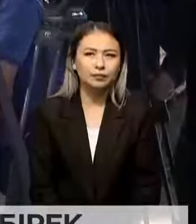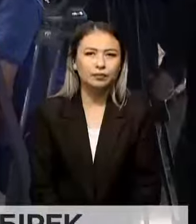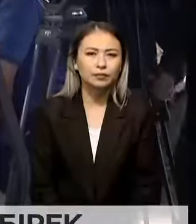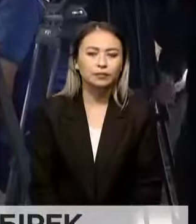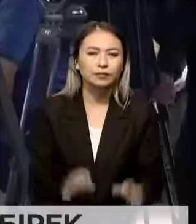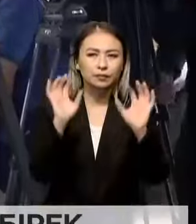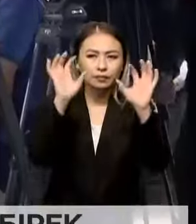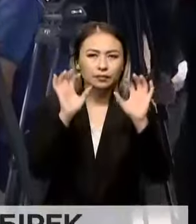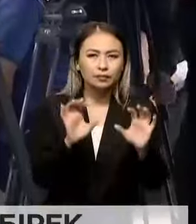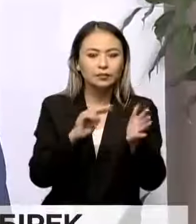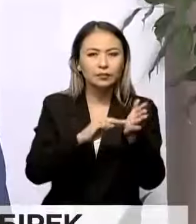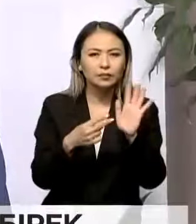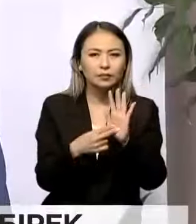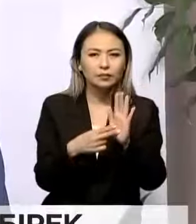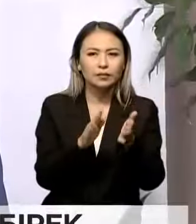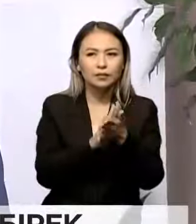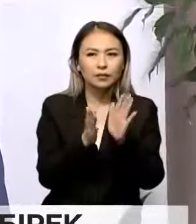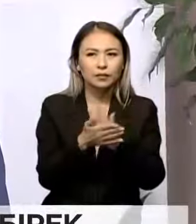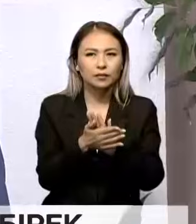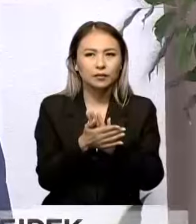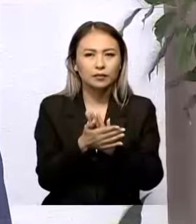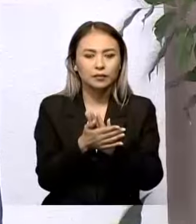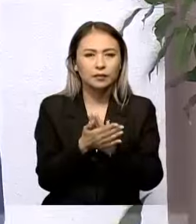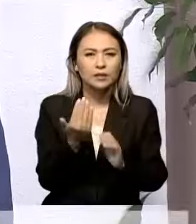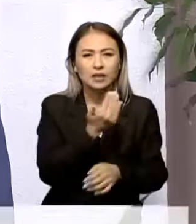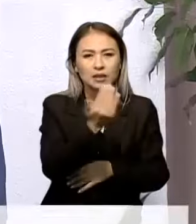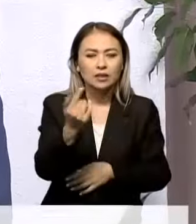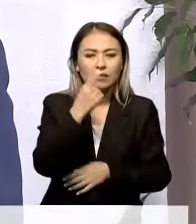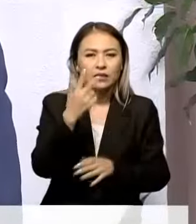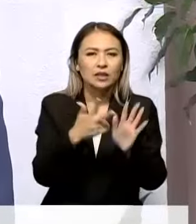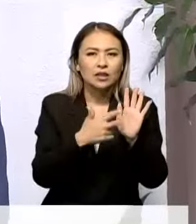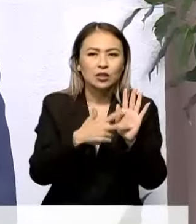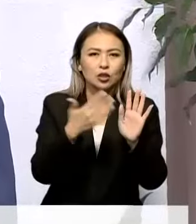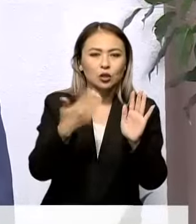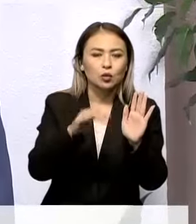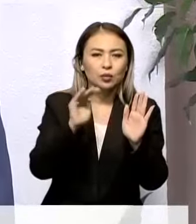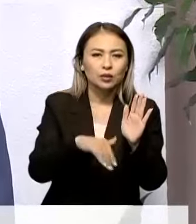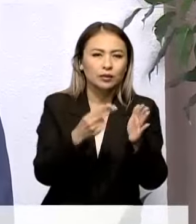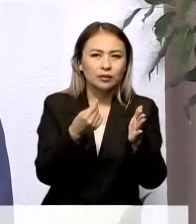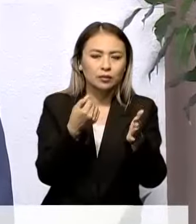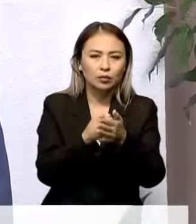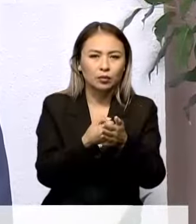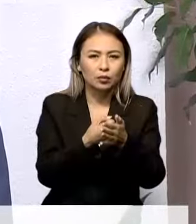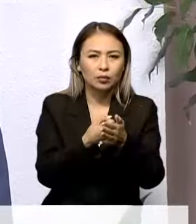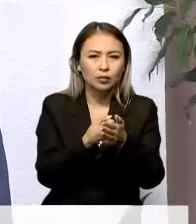Заңға көзделген негізгі талап ол сіз айтқандай жаңа 850 мың теңгеге дейін мәмс жарналар